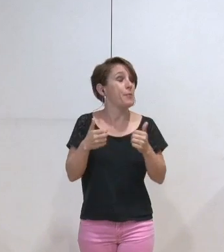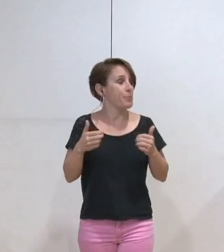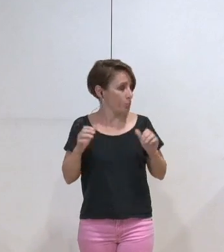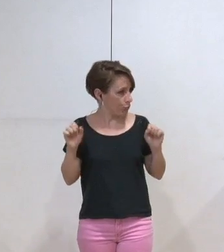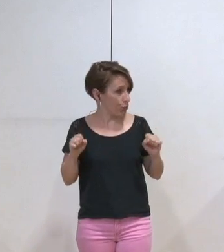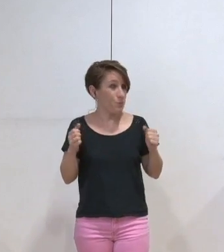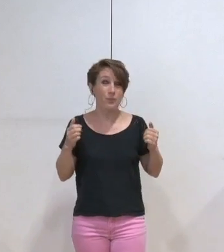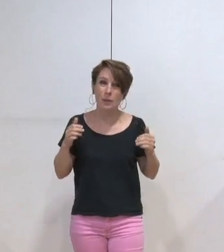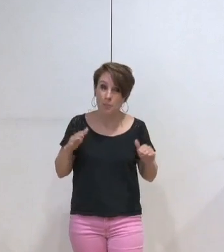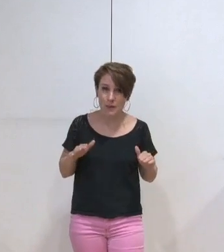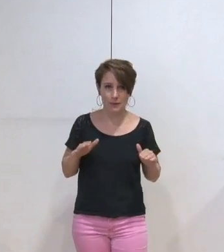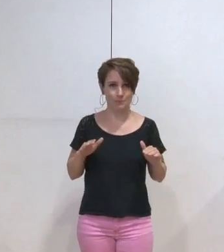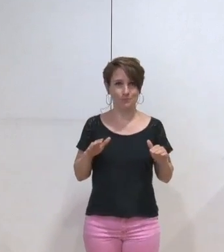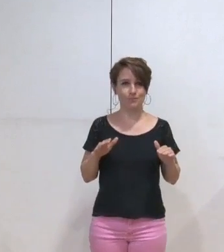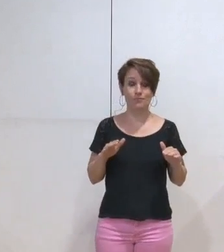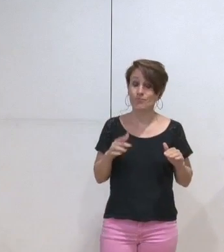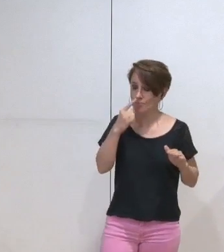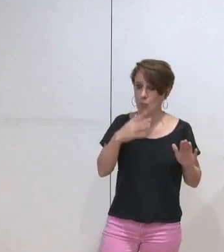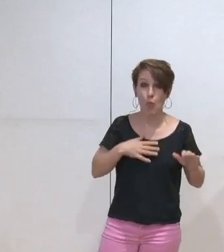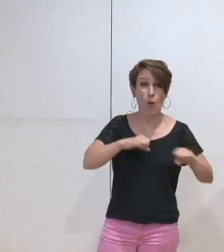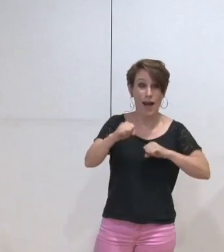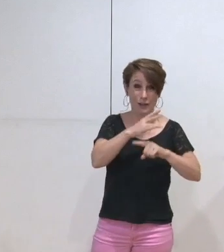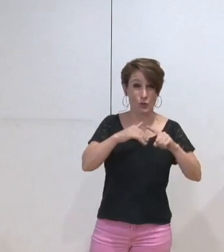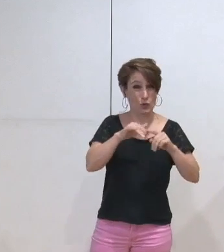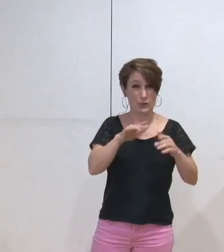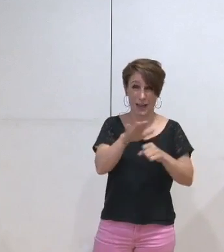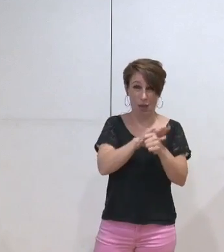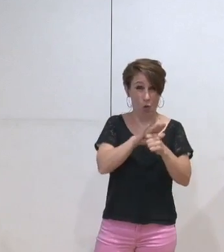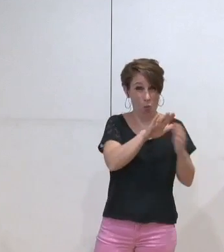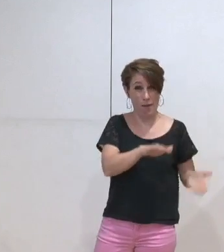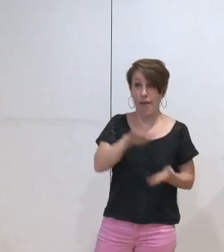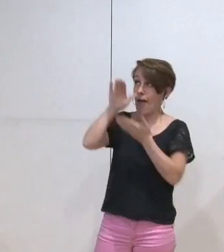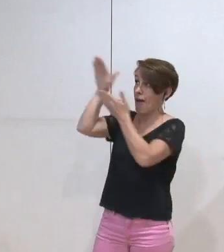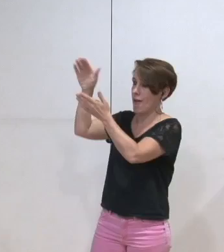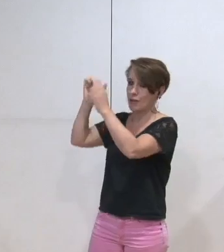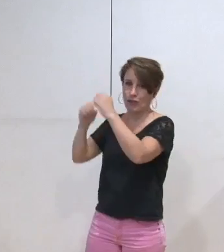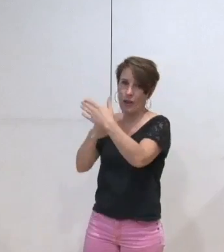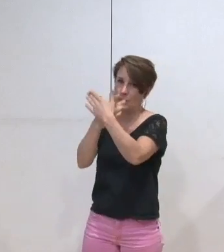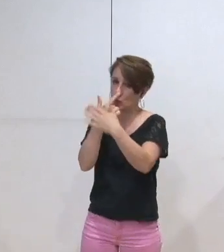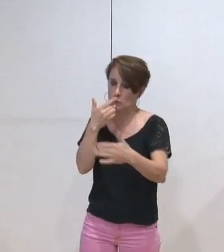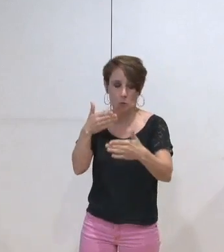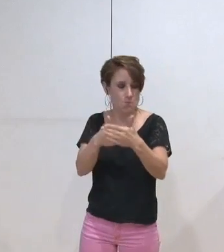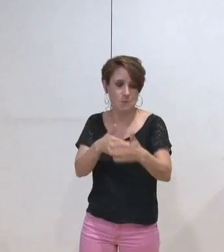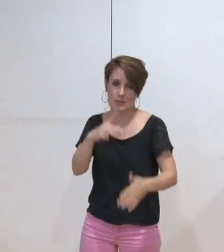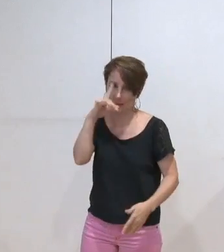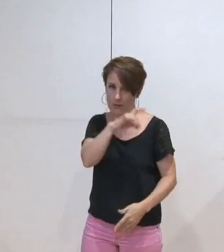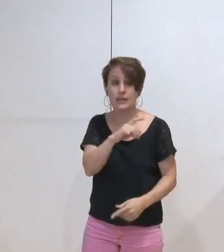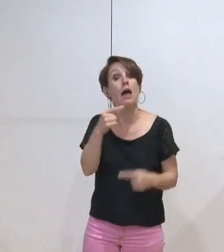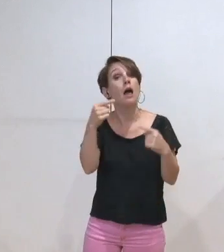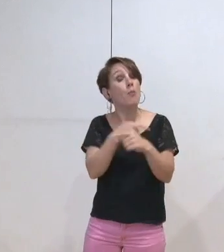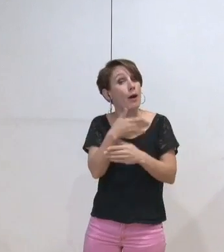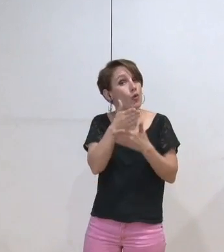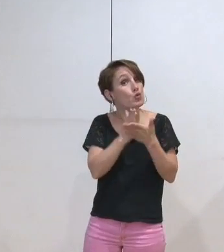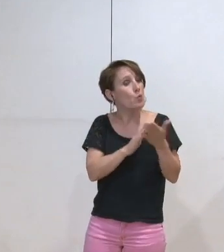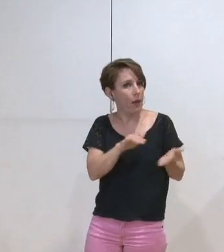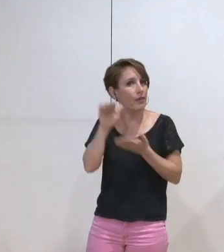sociale risque d'être très difficile à réaliser mais un transfert partiel par contre peut présenter plusieurs avantages il